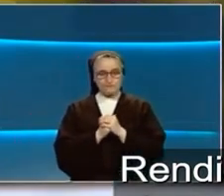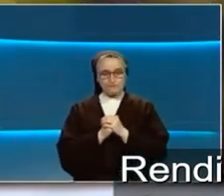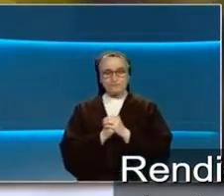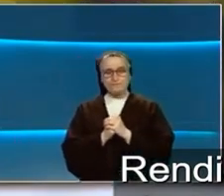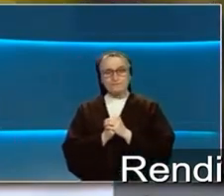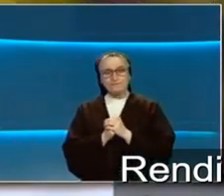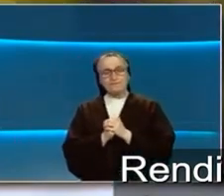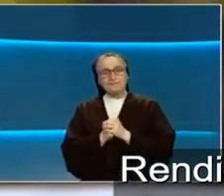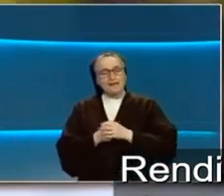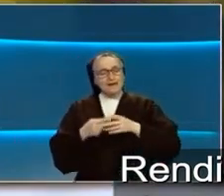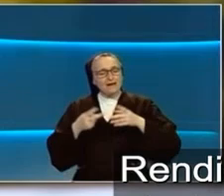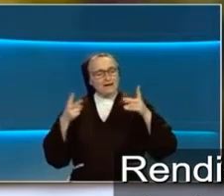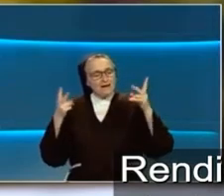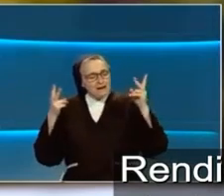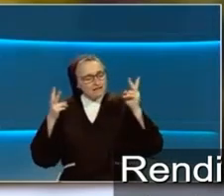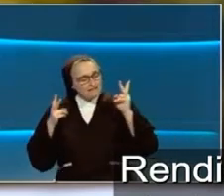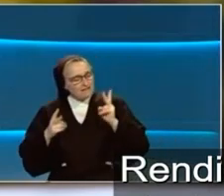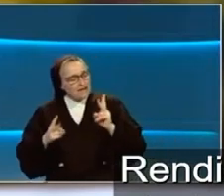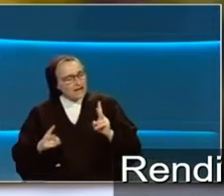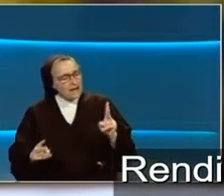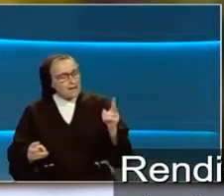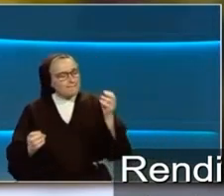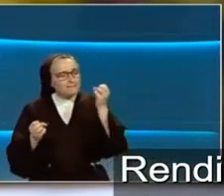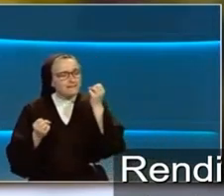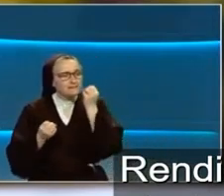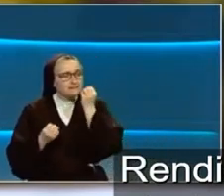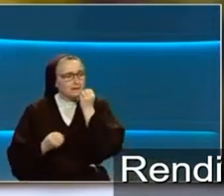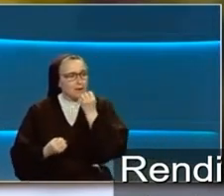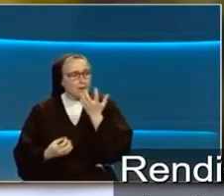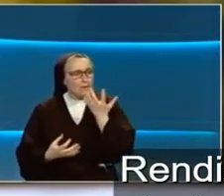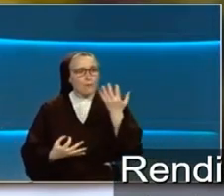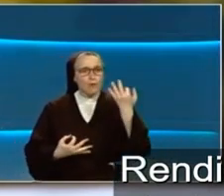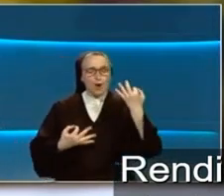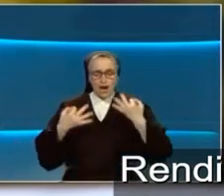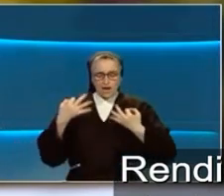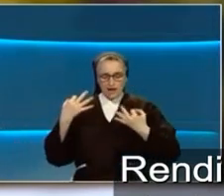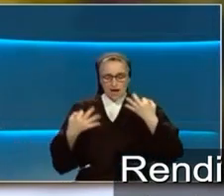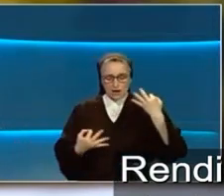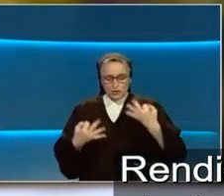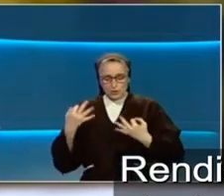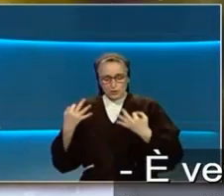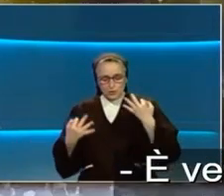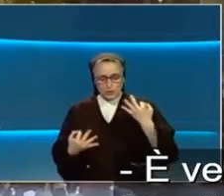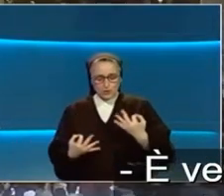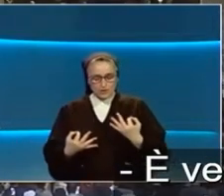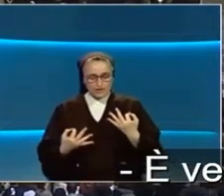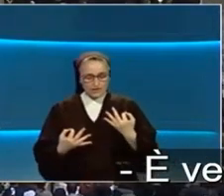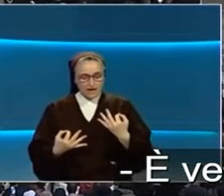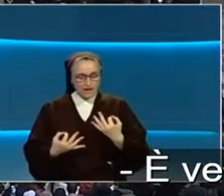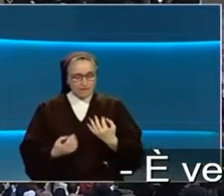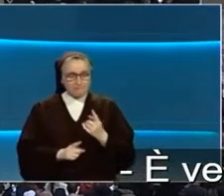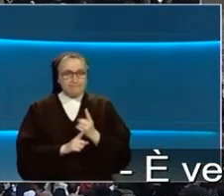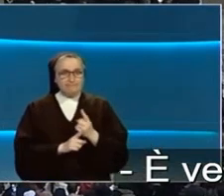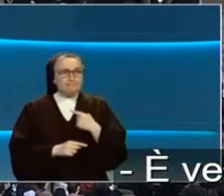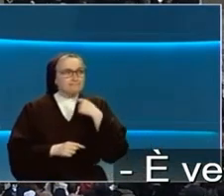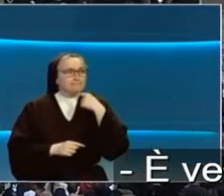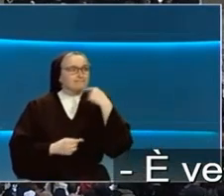est. Vere dignum et justum est, invisibilem Deum Patrem